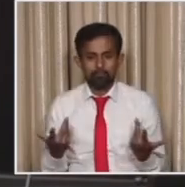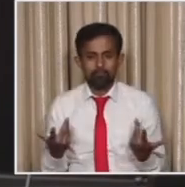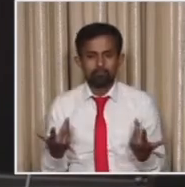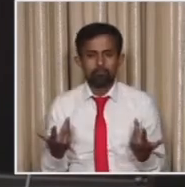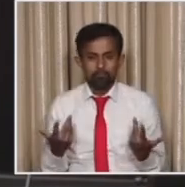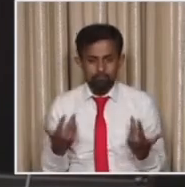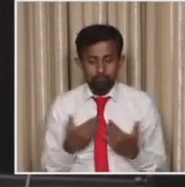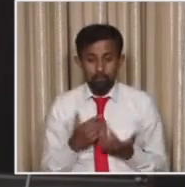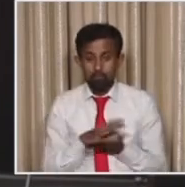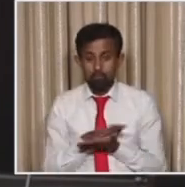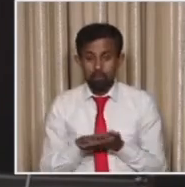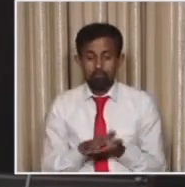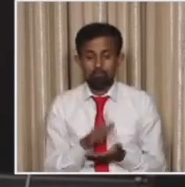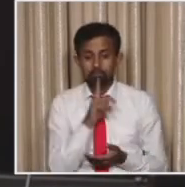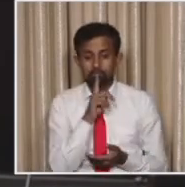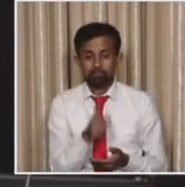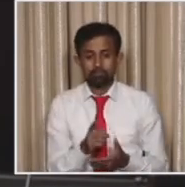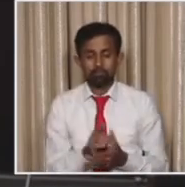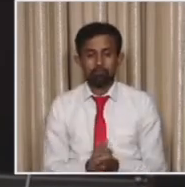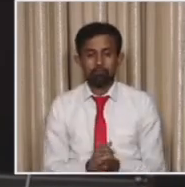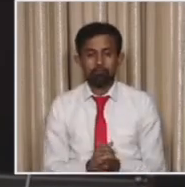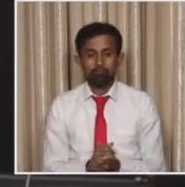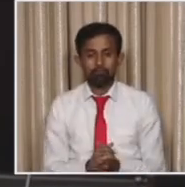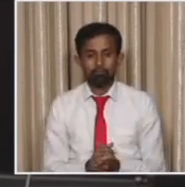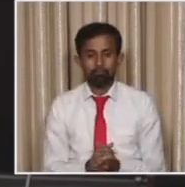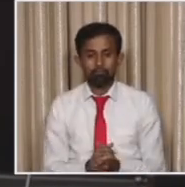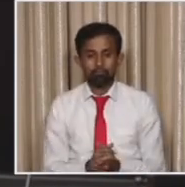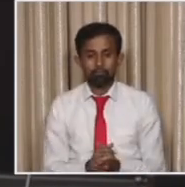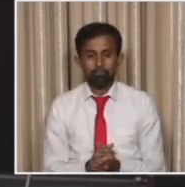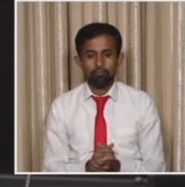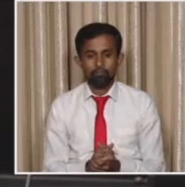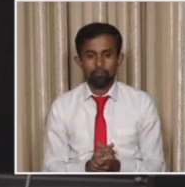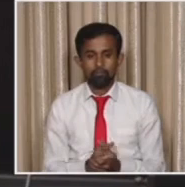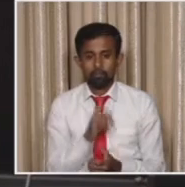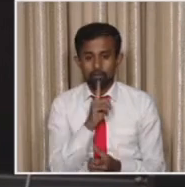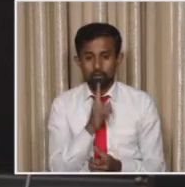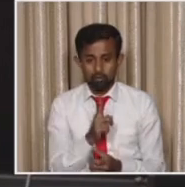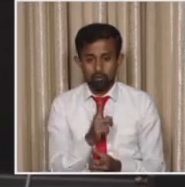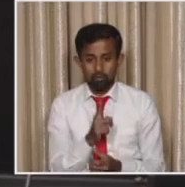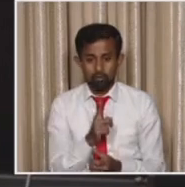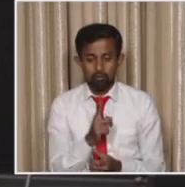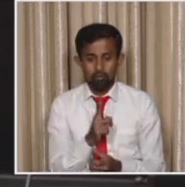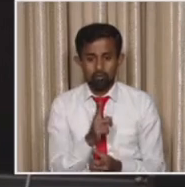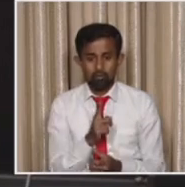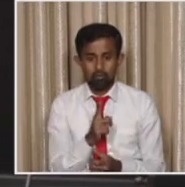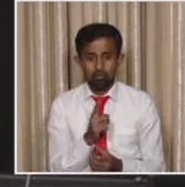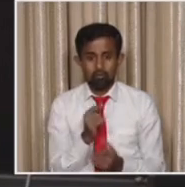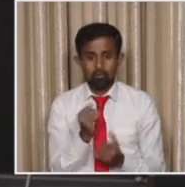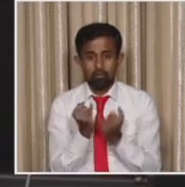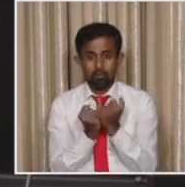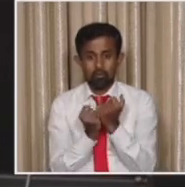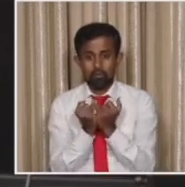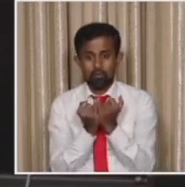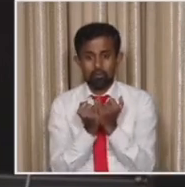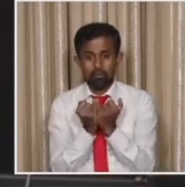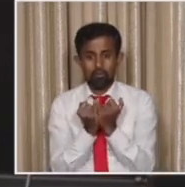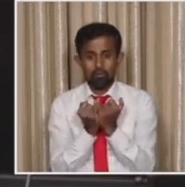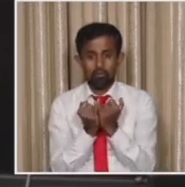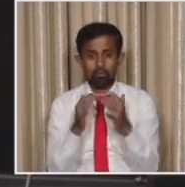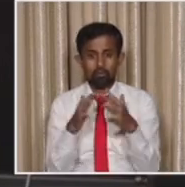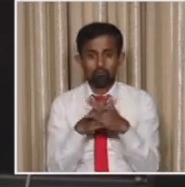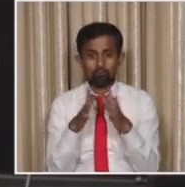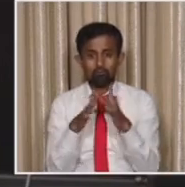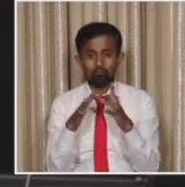කාරණේ බොහොම පැහැදිලිව මතක් කරන්න අවශ්‍යයි. විශේෂයෙන්ම සඳහන් කෙරුවා මේ විද්‍යුත් නැත්නම් මේ සමාජ